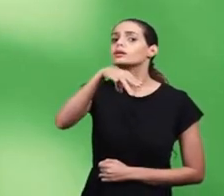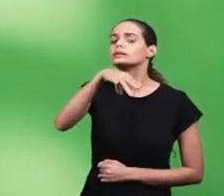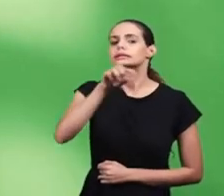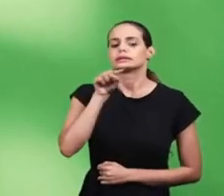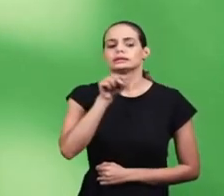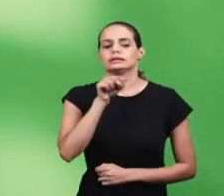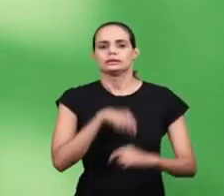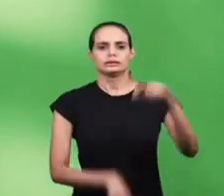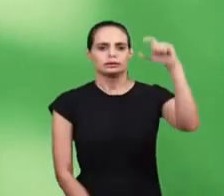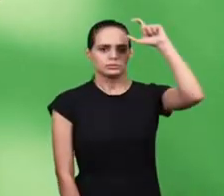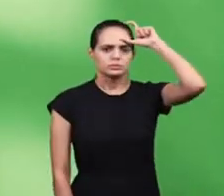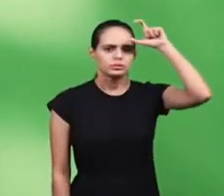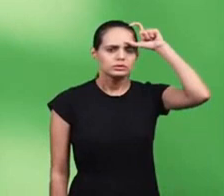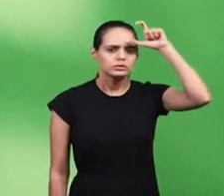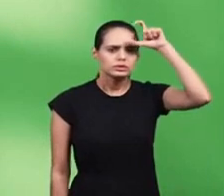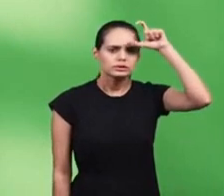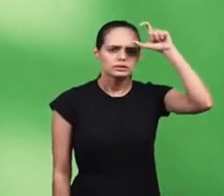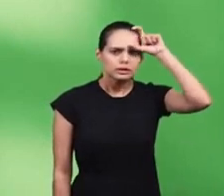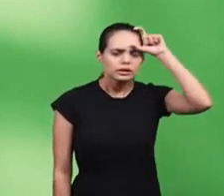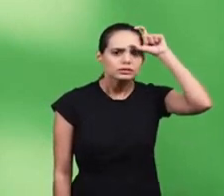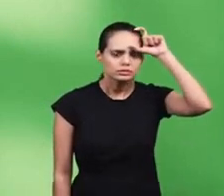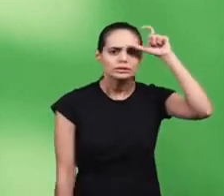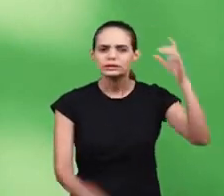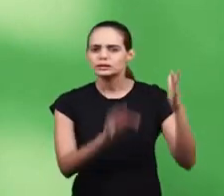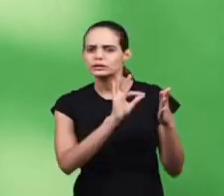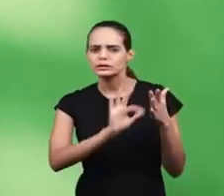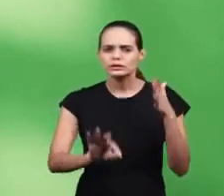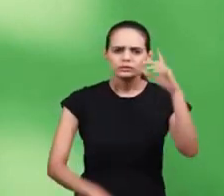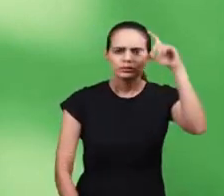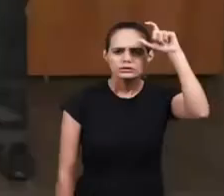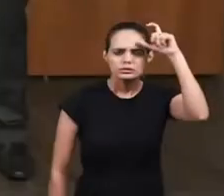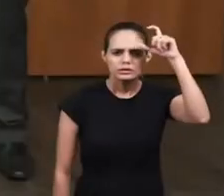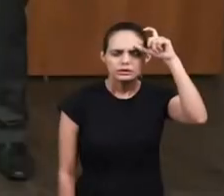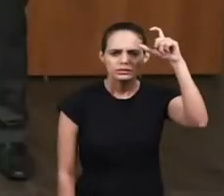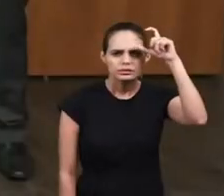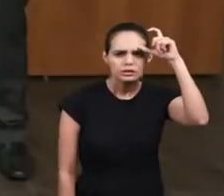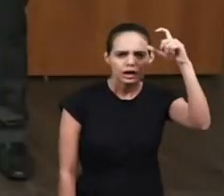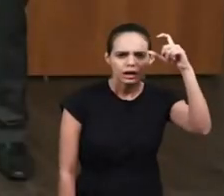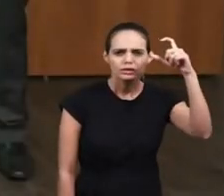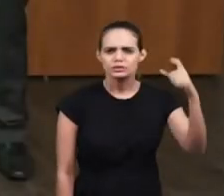Er repräsentiert den Feind unserer Seelen.